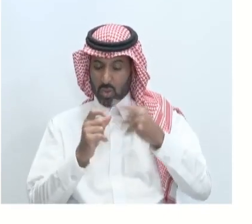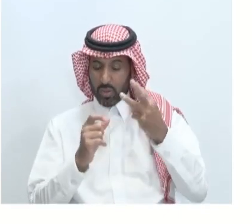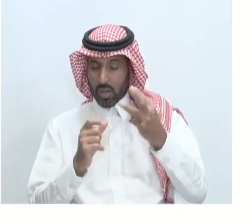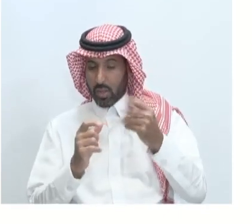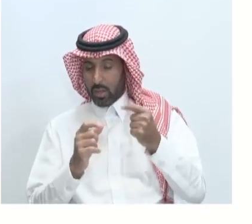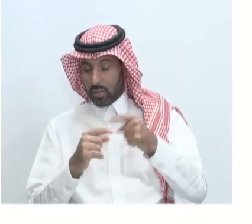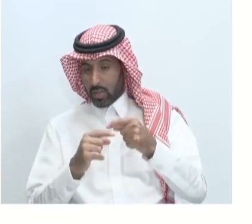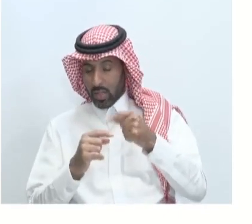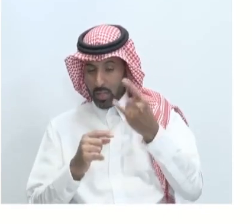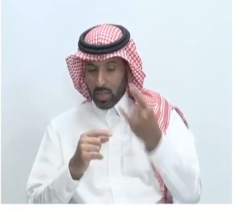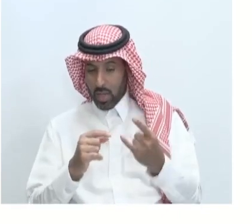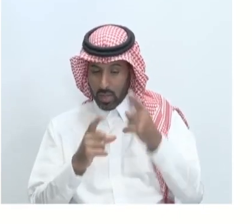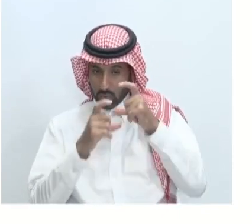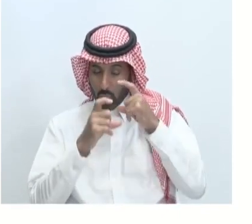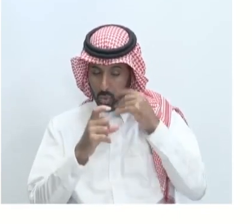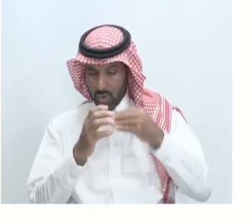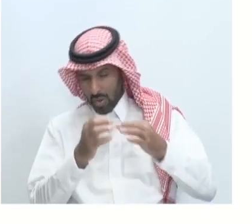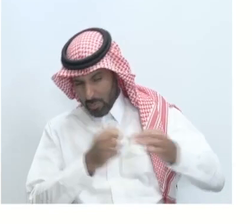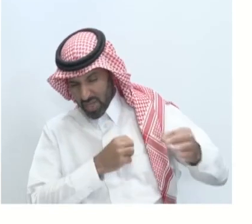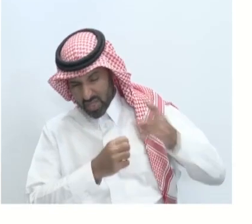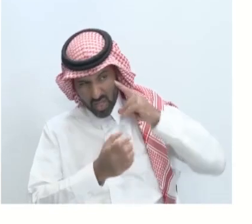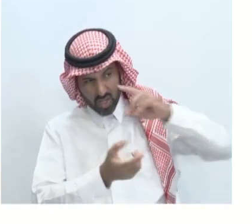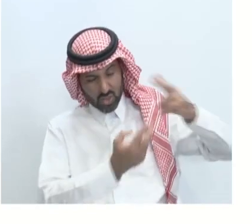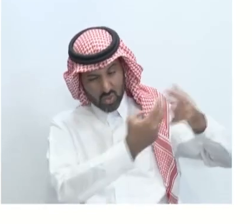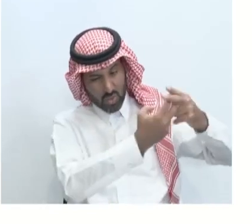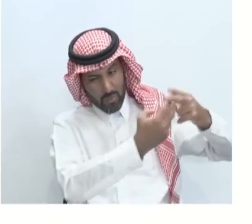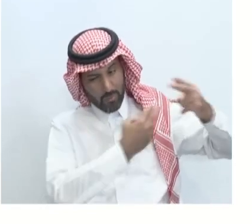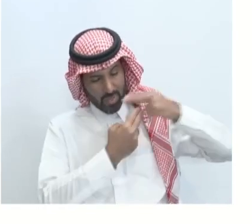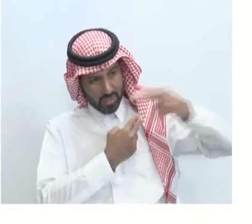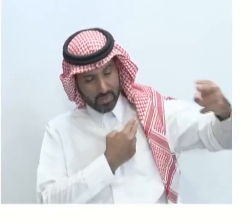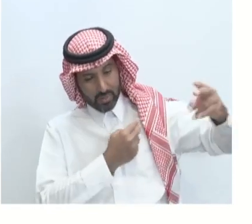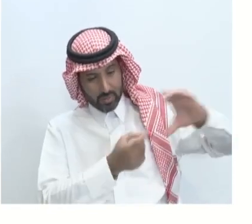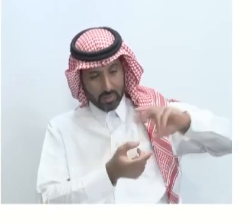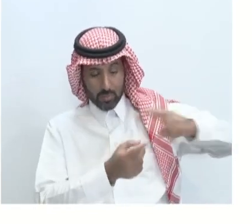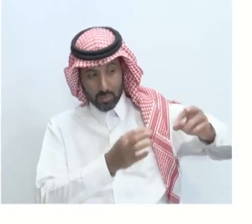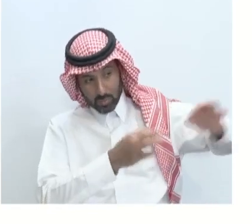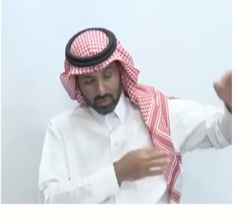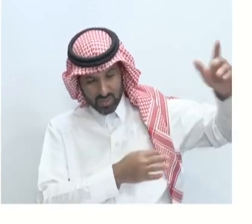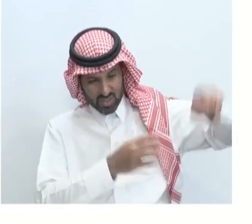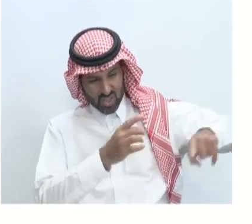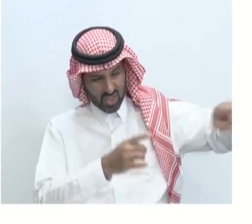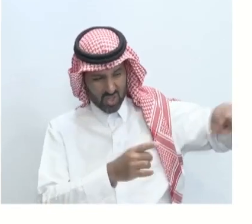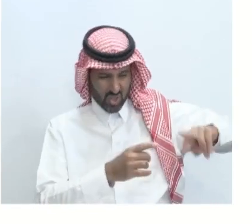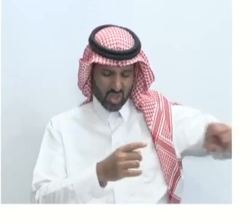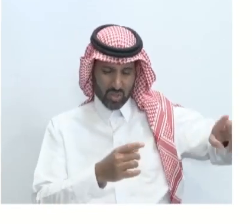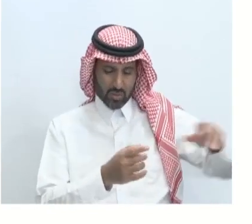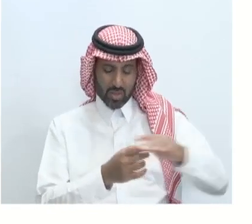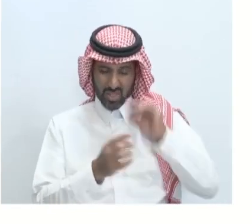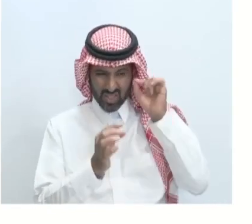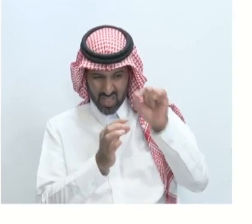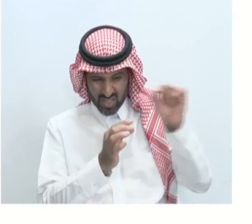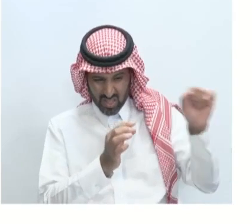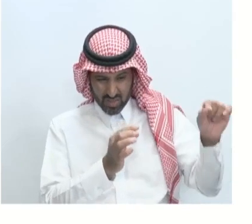تظهر صوره الاجرام البعيده عند مركز الرؤيه فقط متطاول وعلى شكل قطره